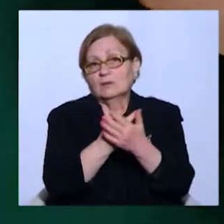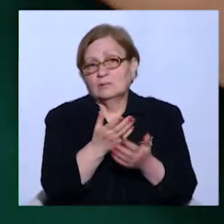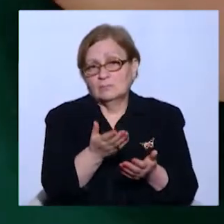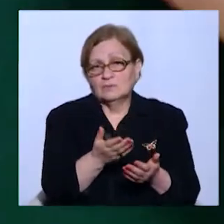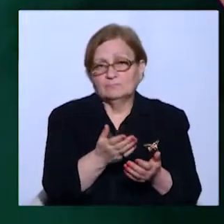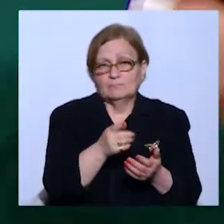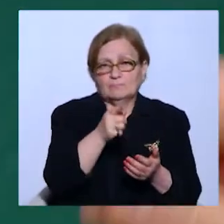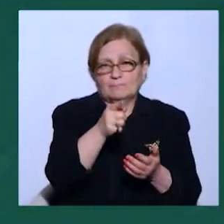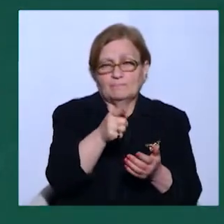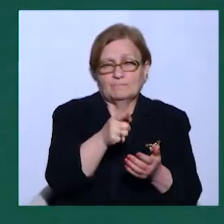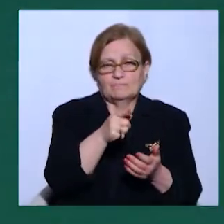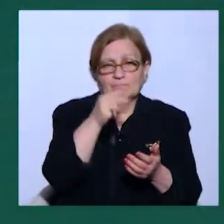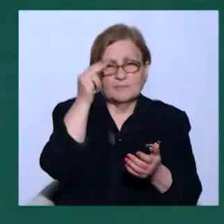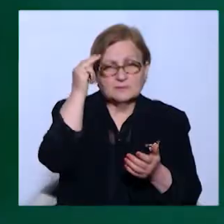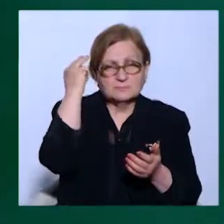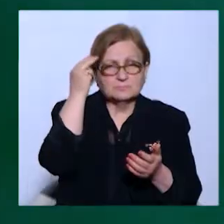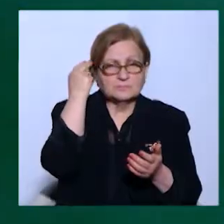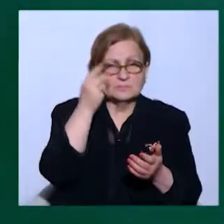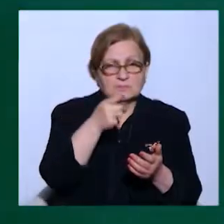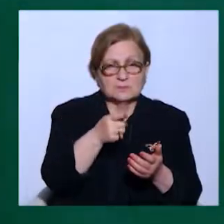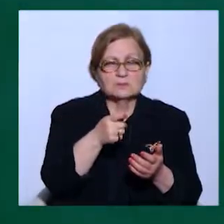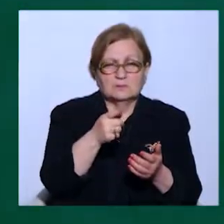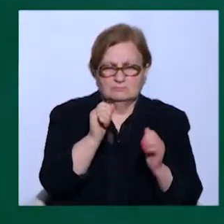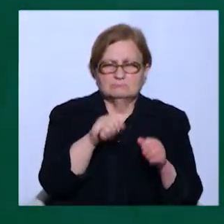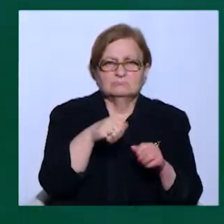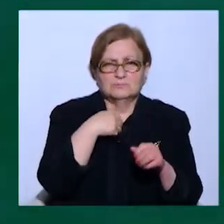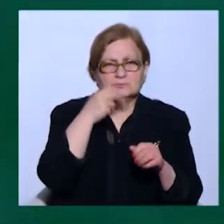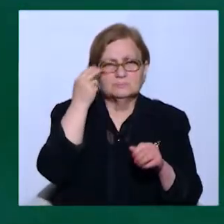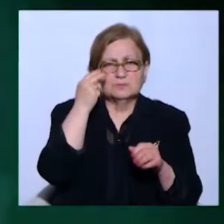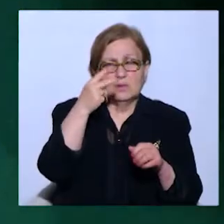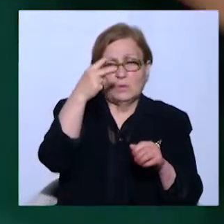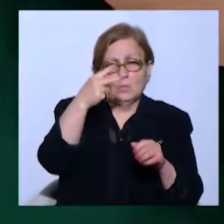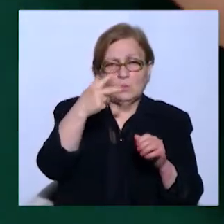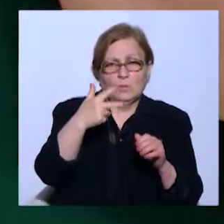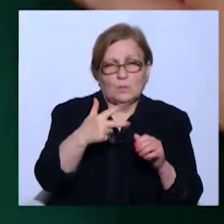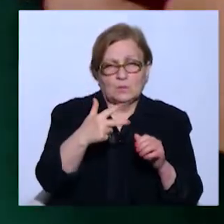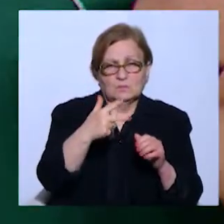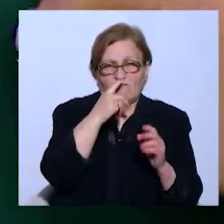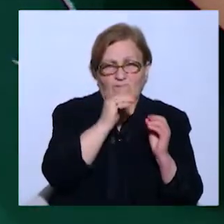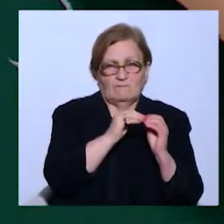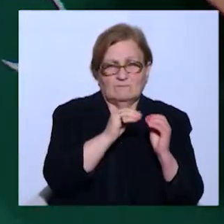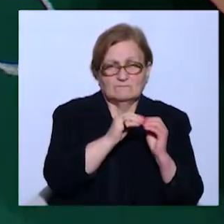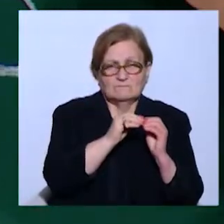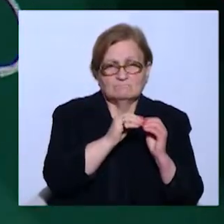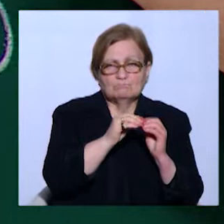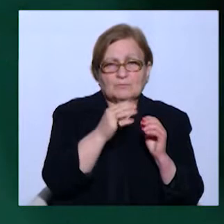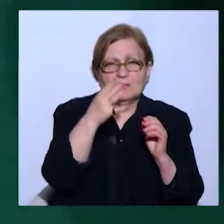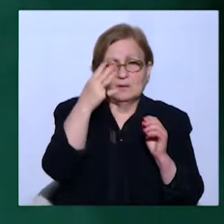აი ეს კარგი წილადია, რაღაც სპეციალურად შეარჩია ამ ადამიანმა. კი, კი ბატონო. 2-3-ს დავწერ როგორც 2-3, ხელისხლება არ უნდა